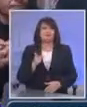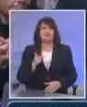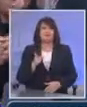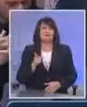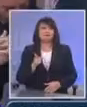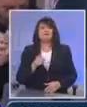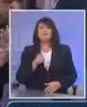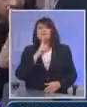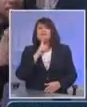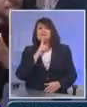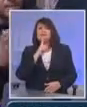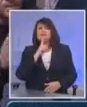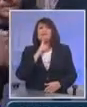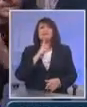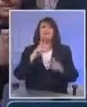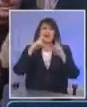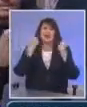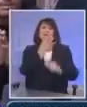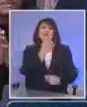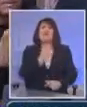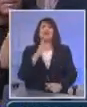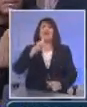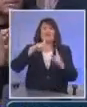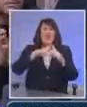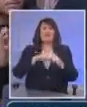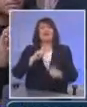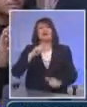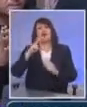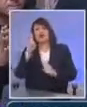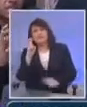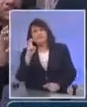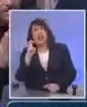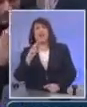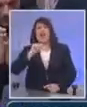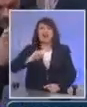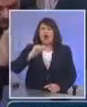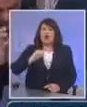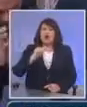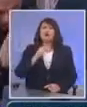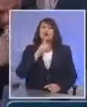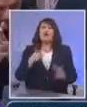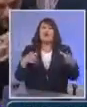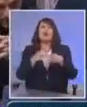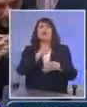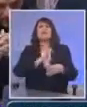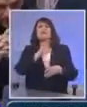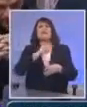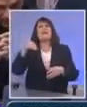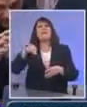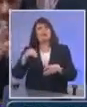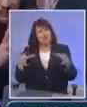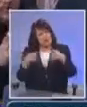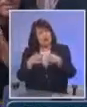Άγιοι όπως Άγιοι Σαράντα, Δέλβινο, Αργυρόκαστρο, Χιμάρα, αλλά και σε χωριά με μεικτό πληθυσμό όπως τα Εξαμήλια και το Μετόχι,